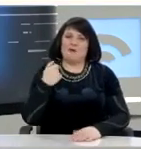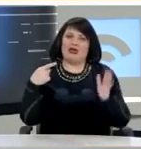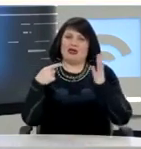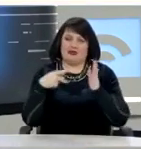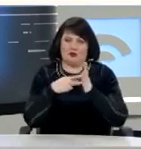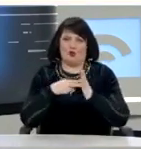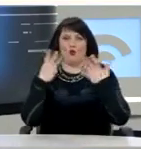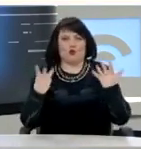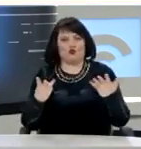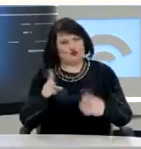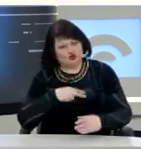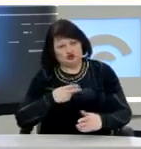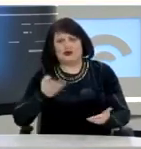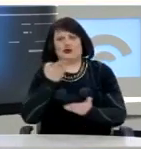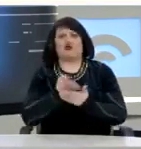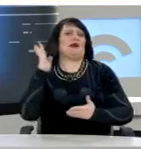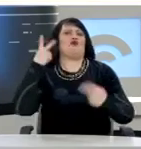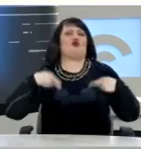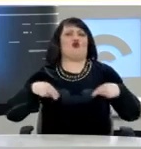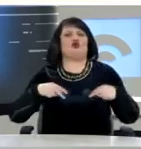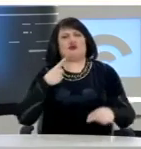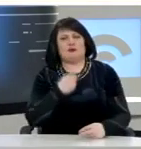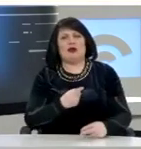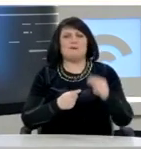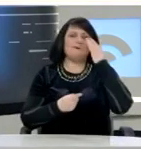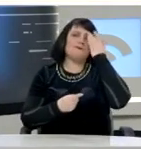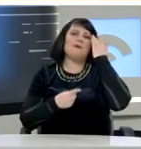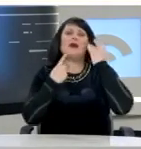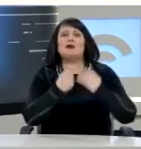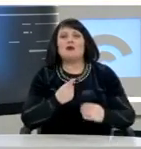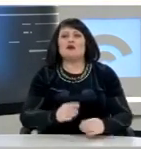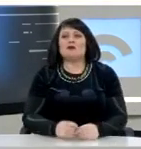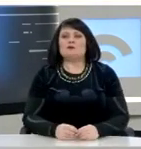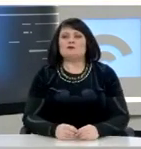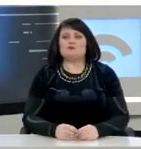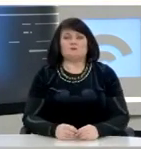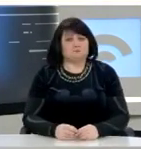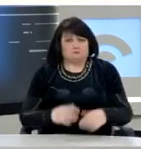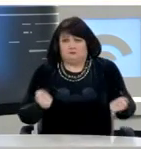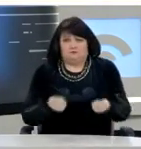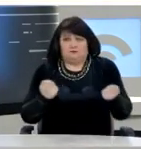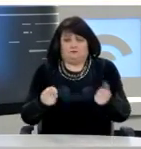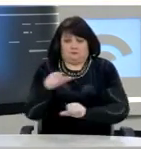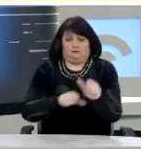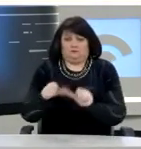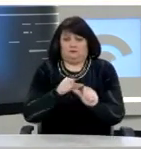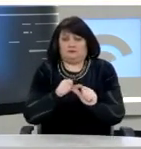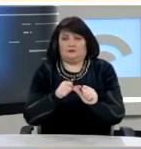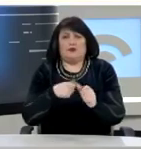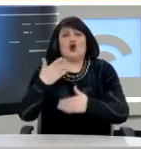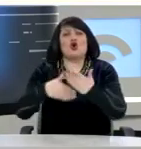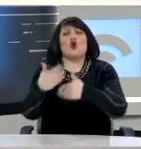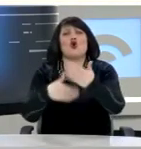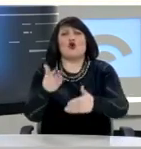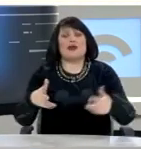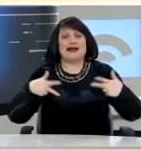2008, από την τότε, κυρία Υπουργό, είπανε ότι δεν γίνεται να αλλάξει, διότι εδώ και δεκαετίες